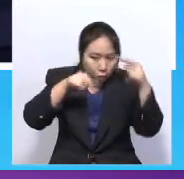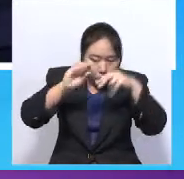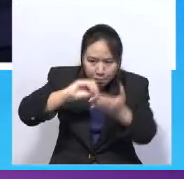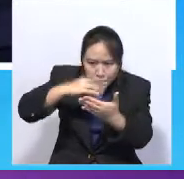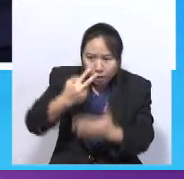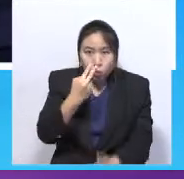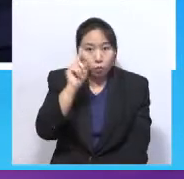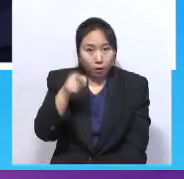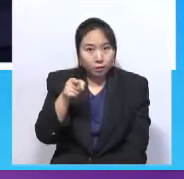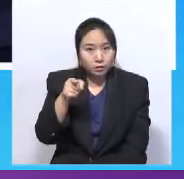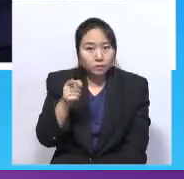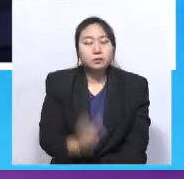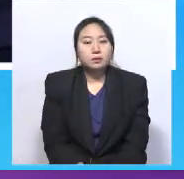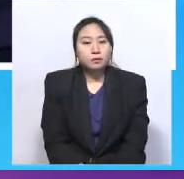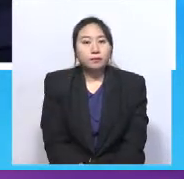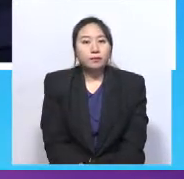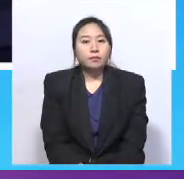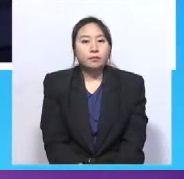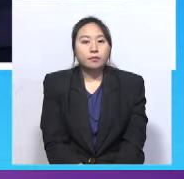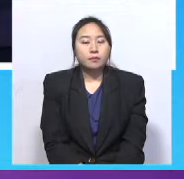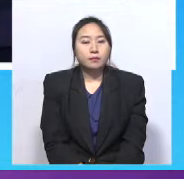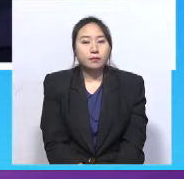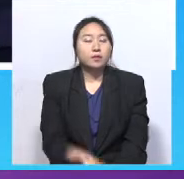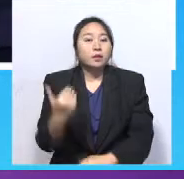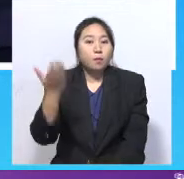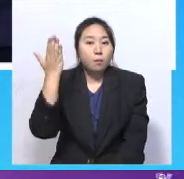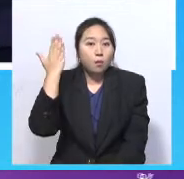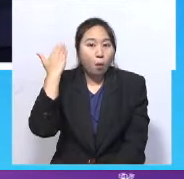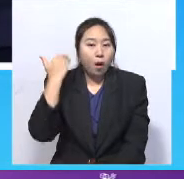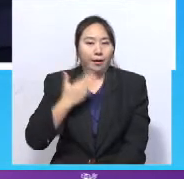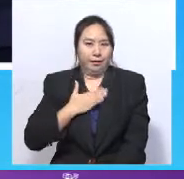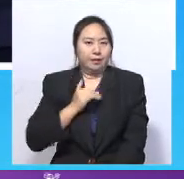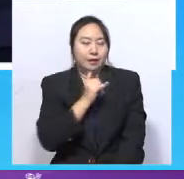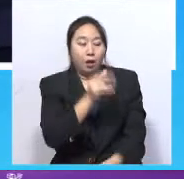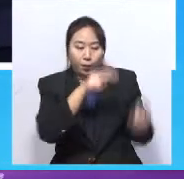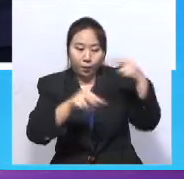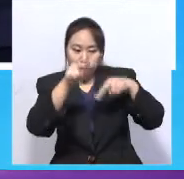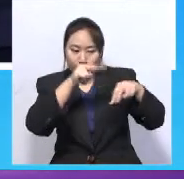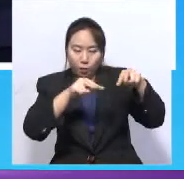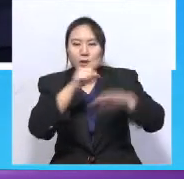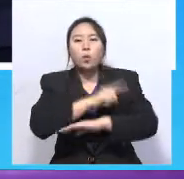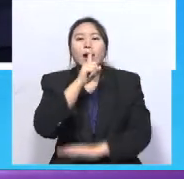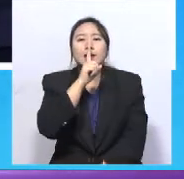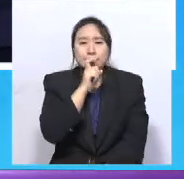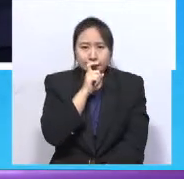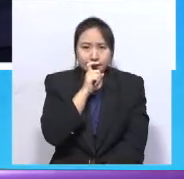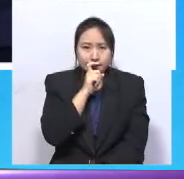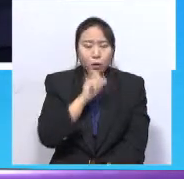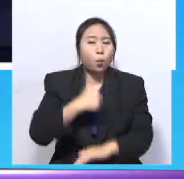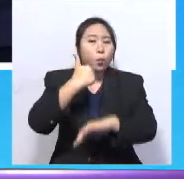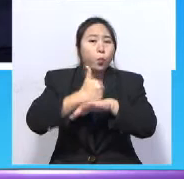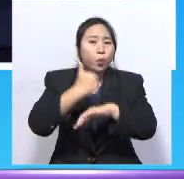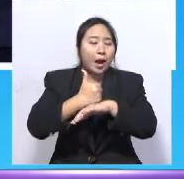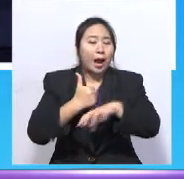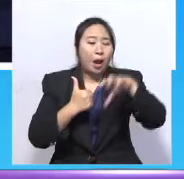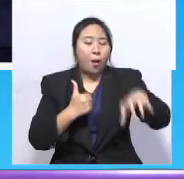ะ คืออย่างนี้นะครับเมื่อวานที่เราไปตรวจเนี่ยนะครับก็เป็นวันอาทิตย์นะครับผู้บริหารใหญ่